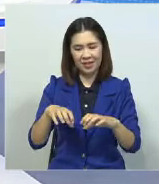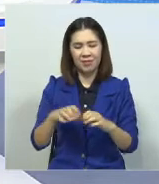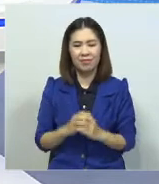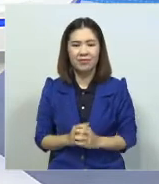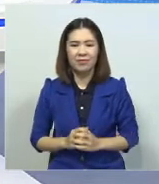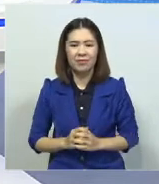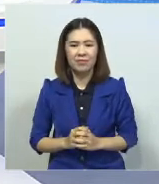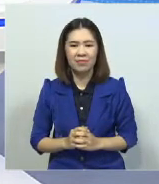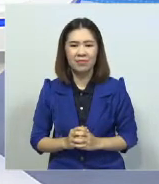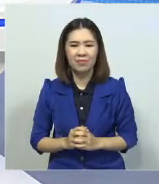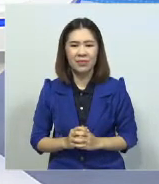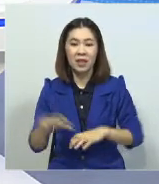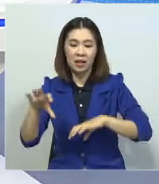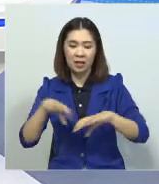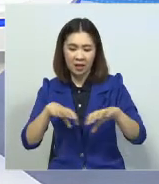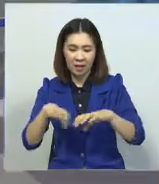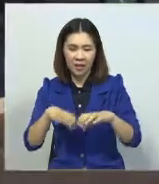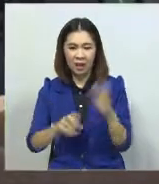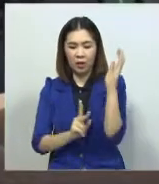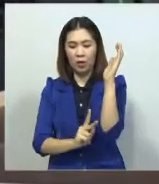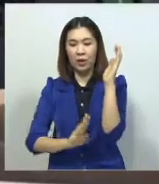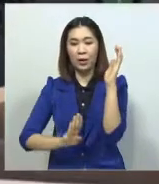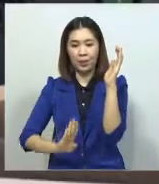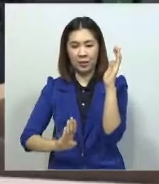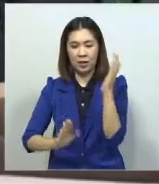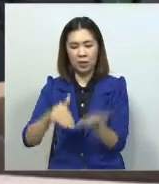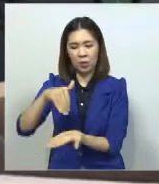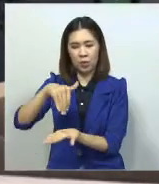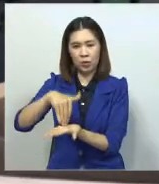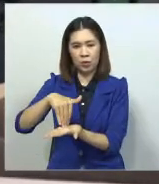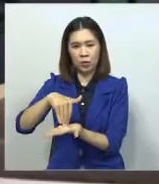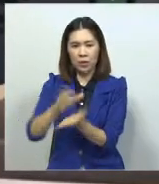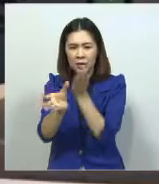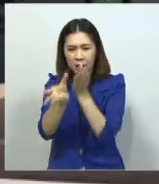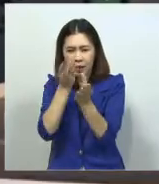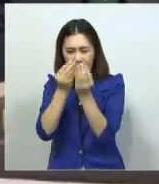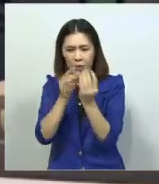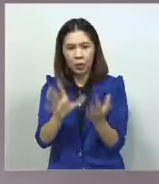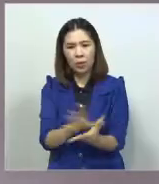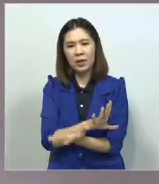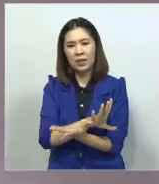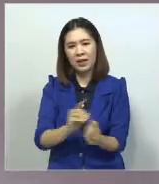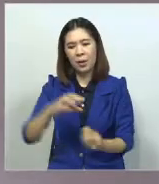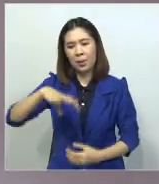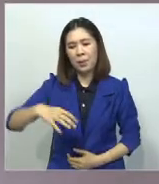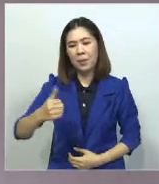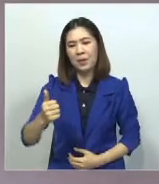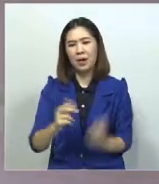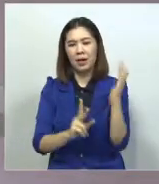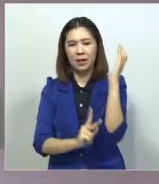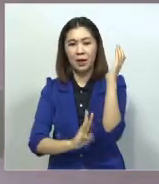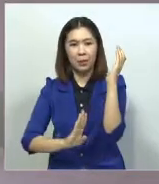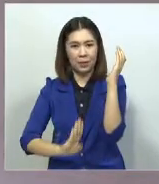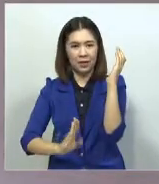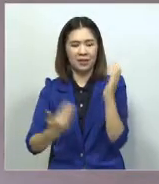นเดียวกันค่ะไปดูการเตรียมความพร้อมของที่จังหวัดกระบี่กันนะคะที่ศูนย์การเรียนรู้วัฒนธรรมอันดามันอำเภอเมืองจังหวัดกระบี่